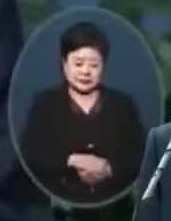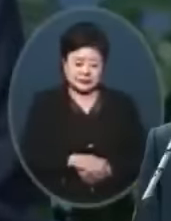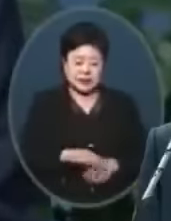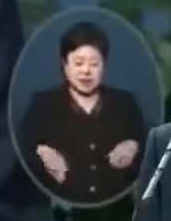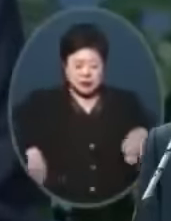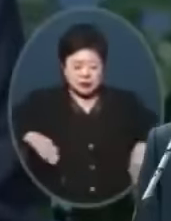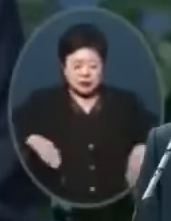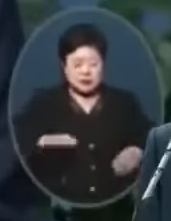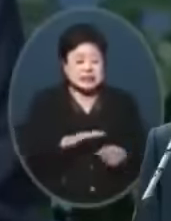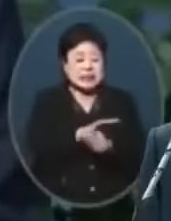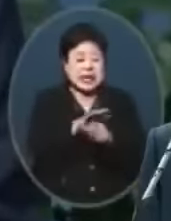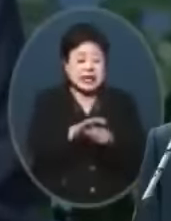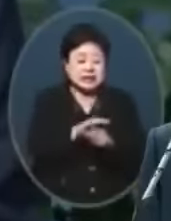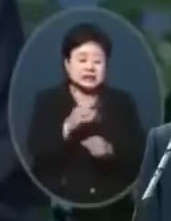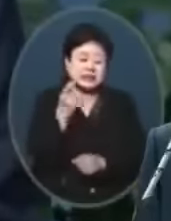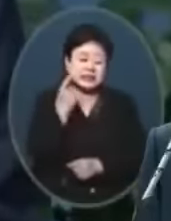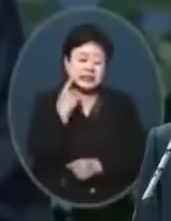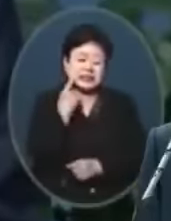빈손된 사랑은